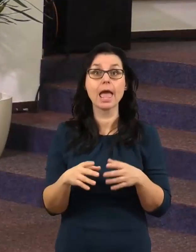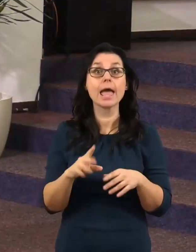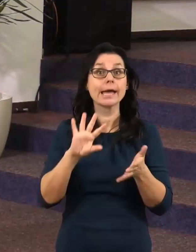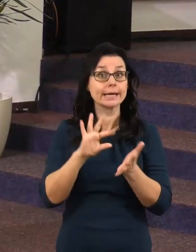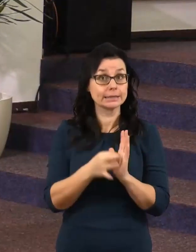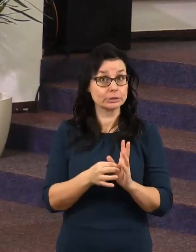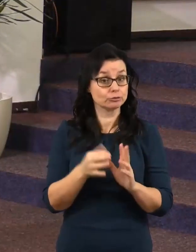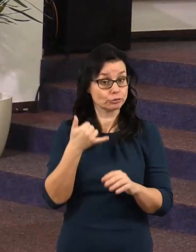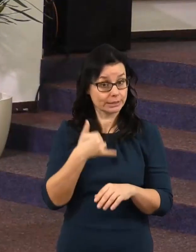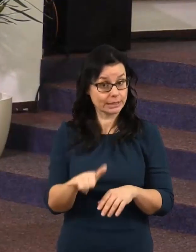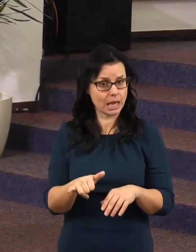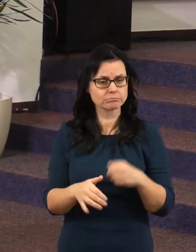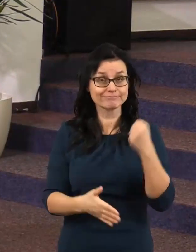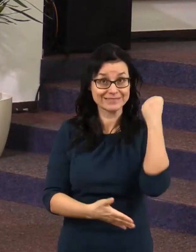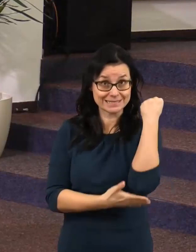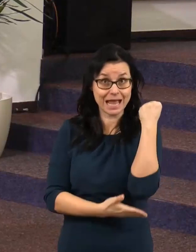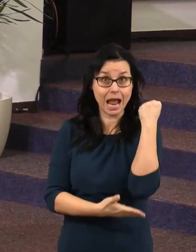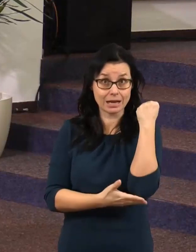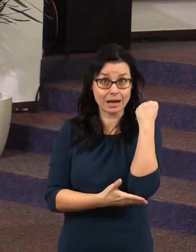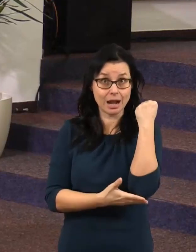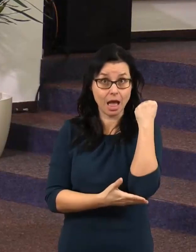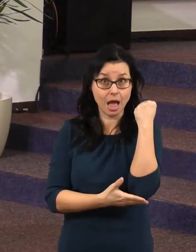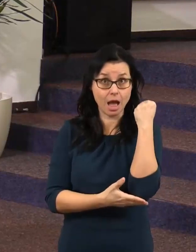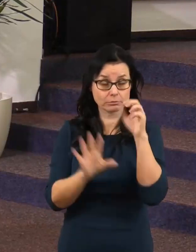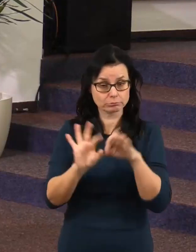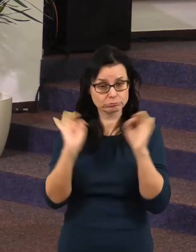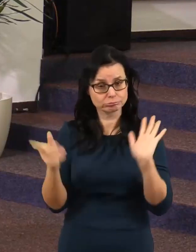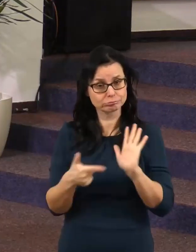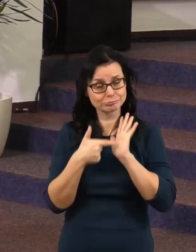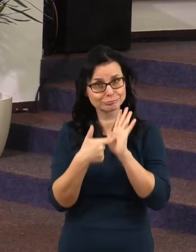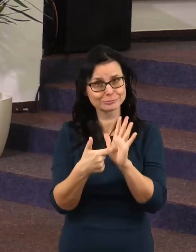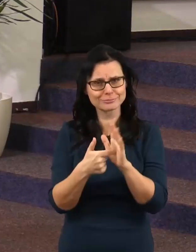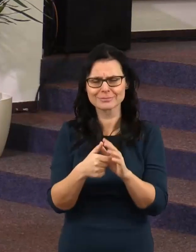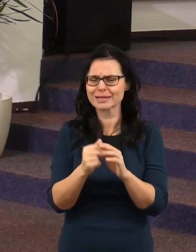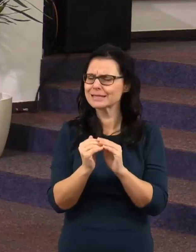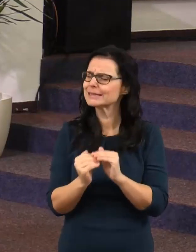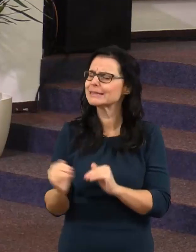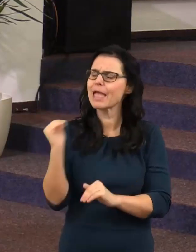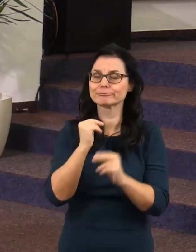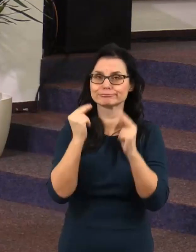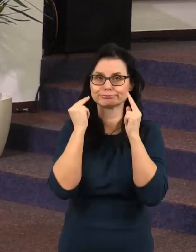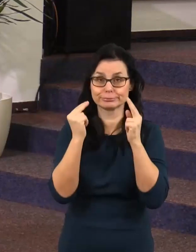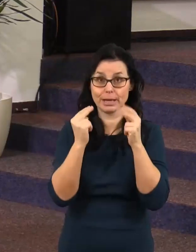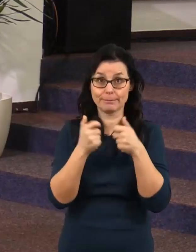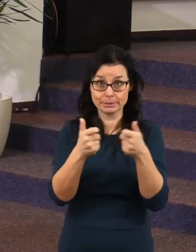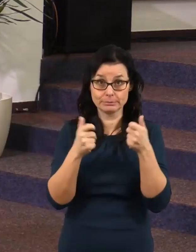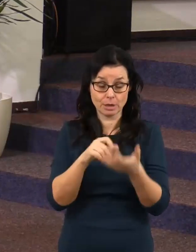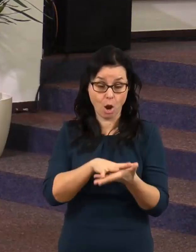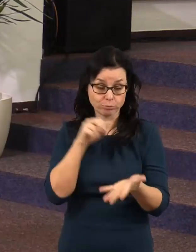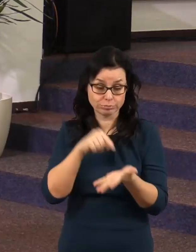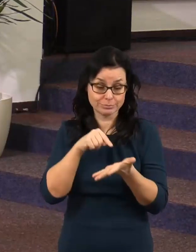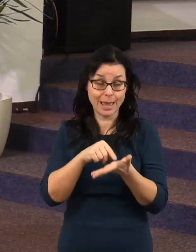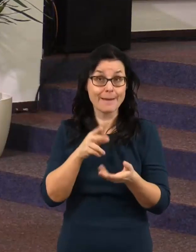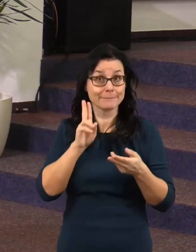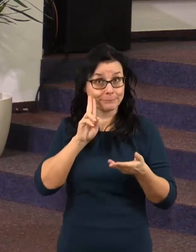skutečně to podstatné, co je zjeveno a to nejhlavnější v Biblii, je pravda,